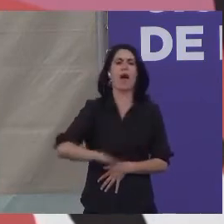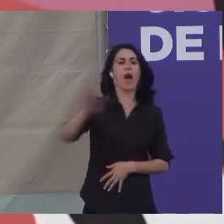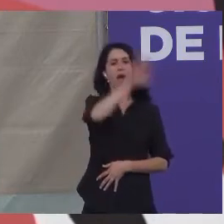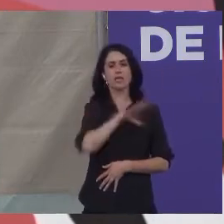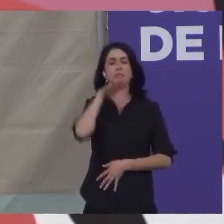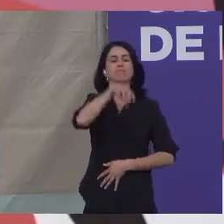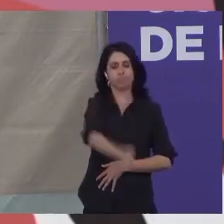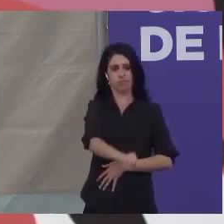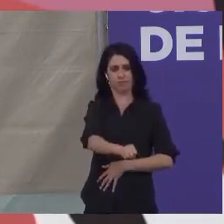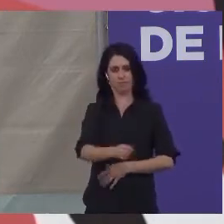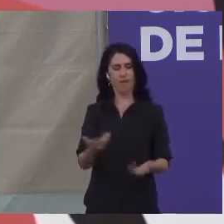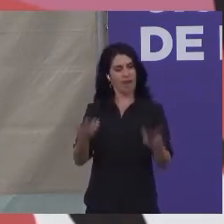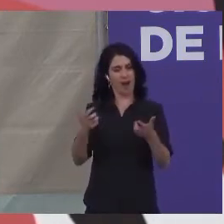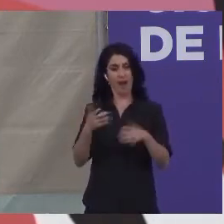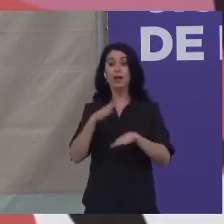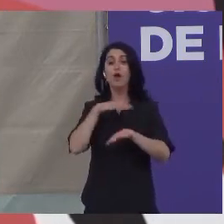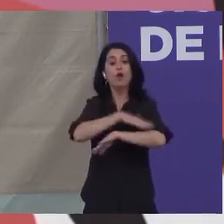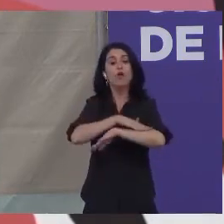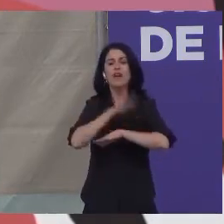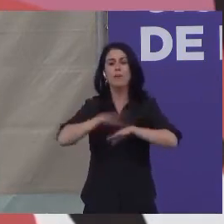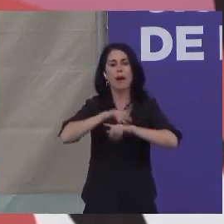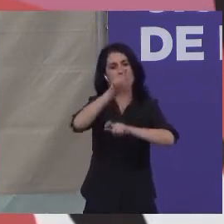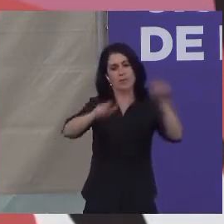a la nostra gent.